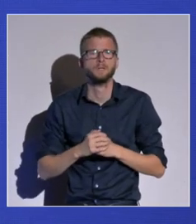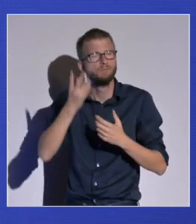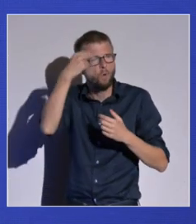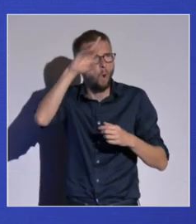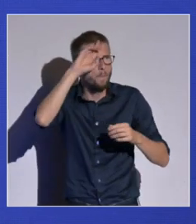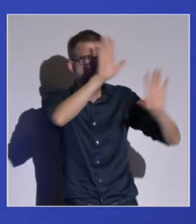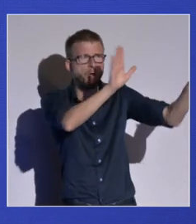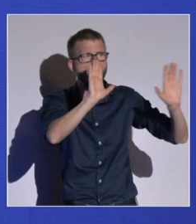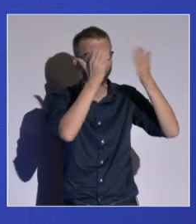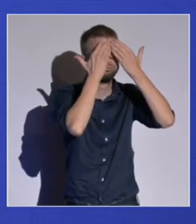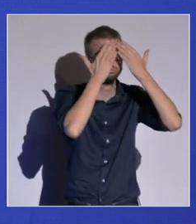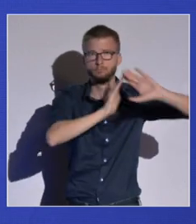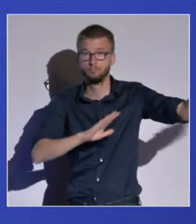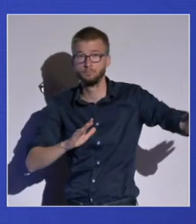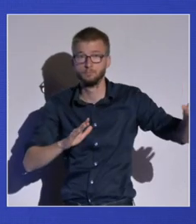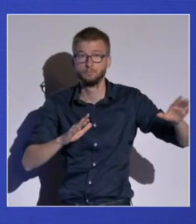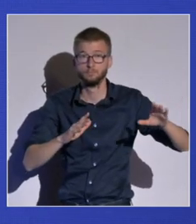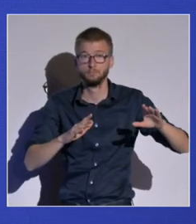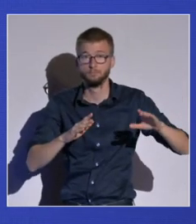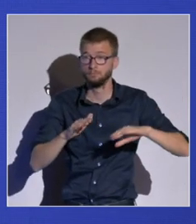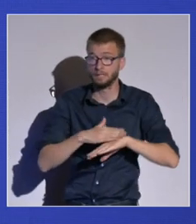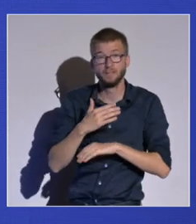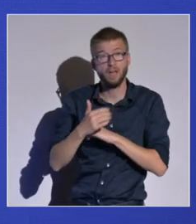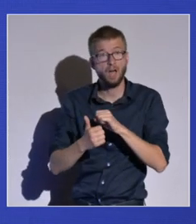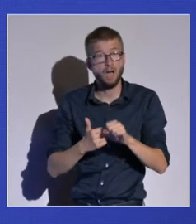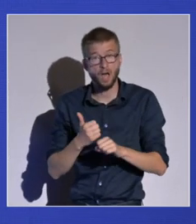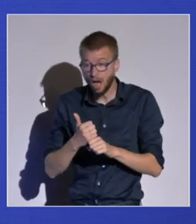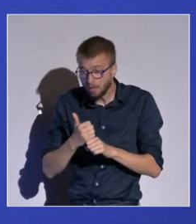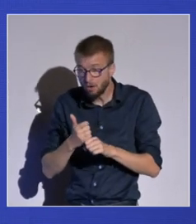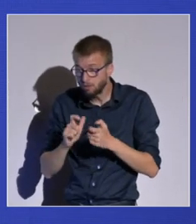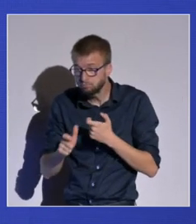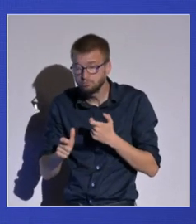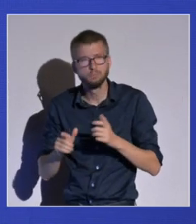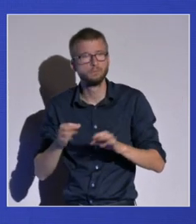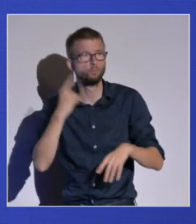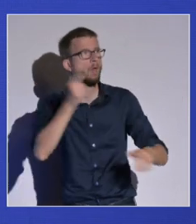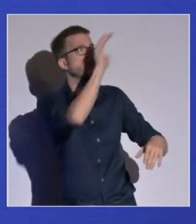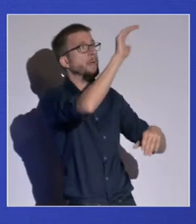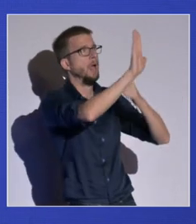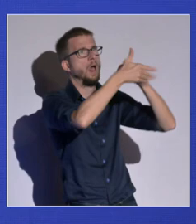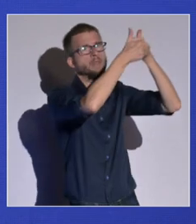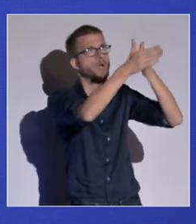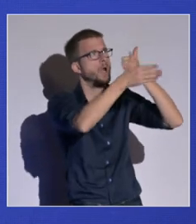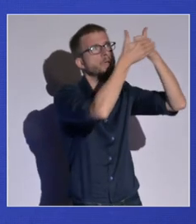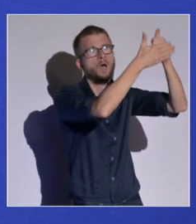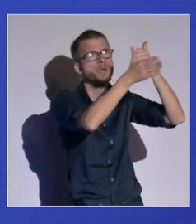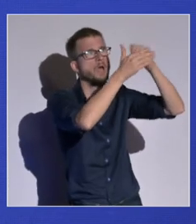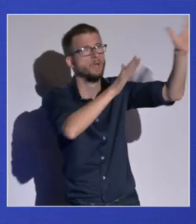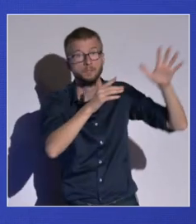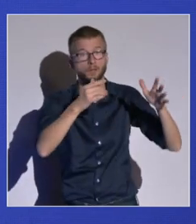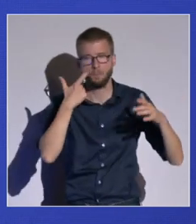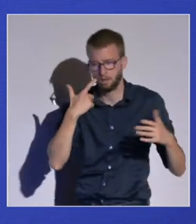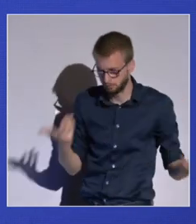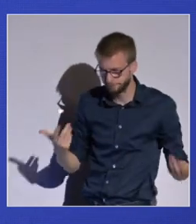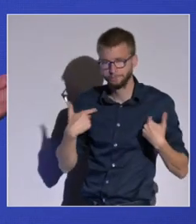rien à y voir. Il ne s'est pas passé une année sans qu'elle fasse appel au secours, sans que, constatant son